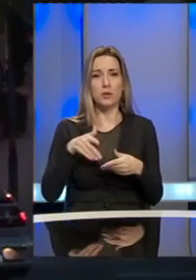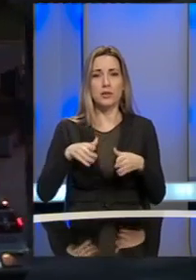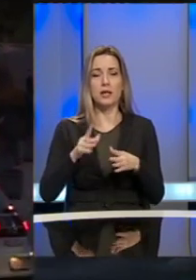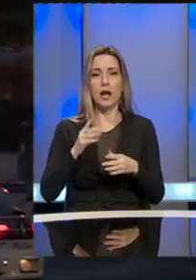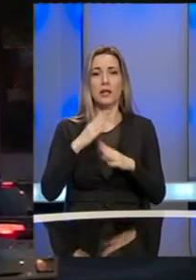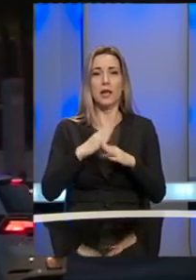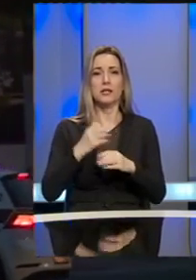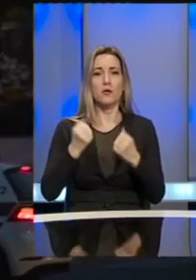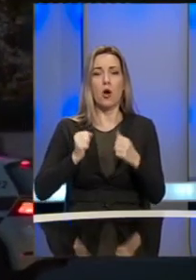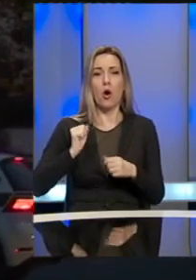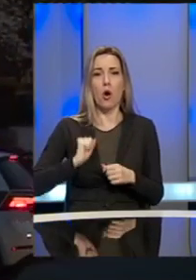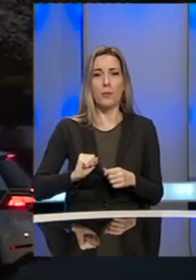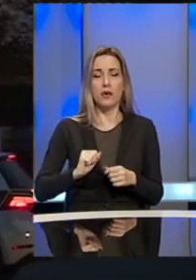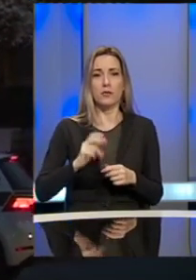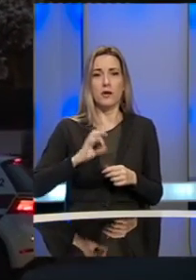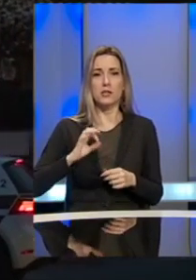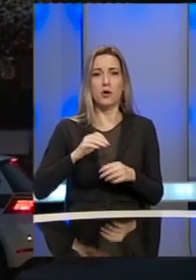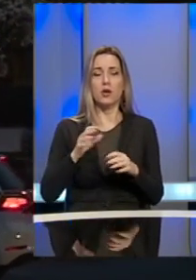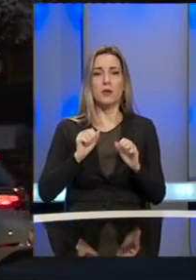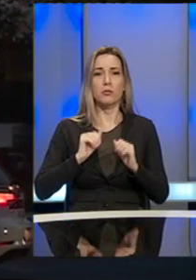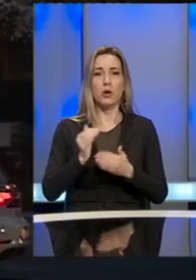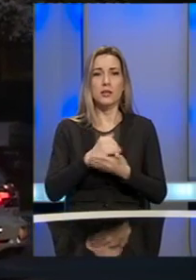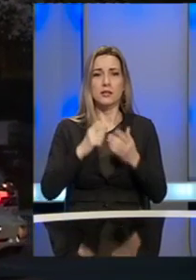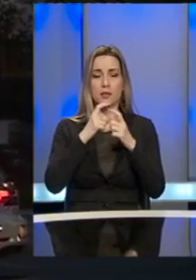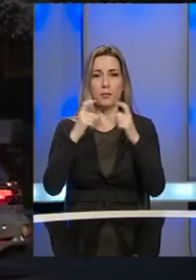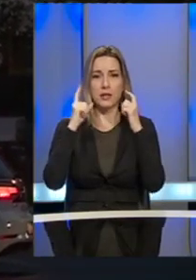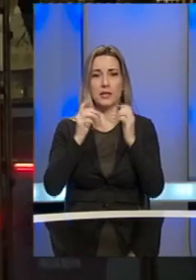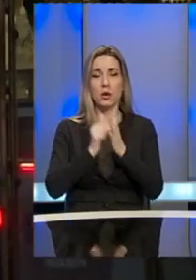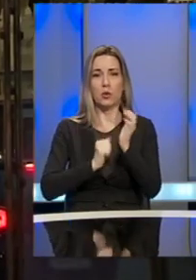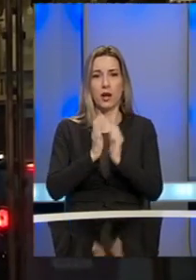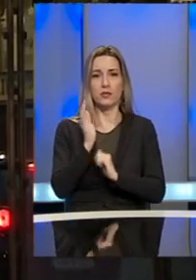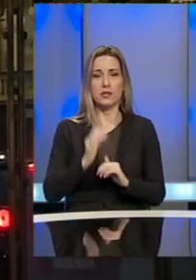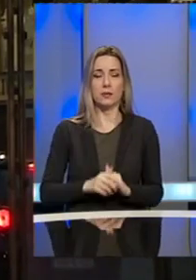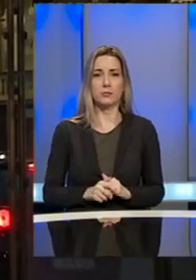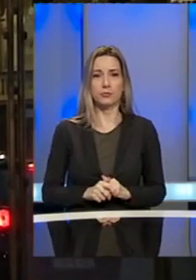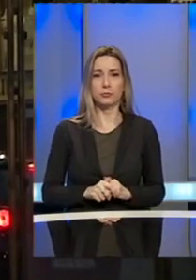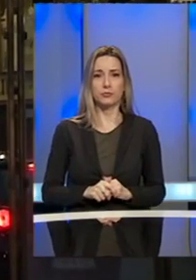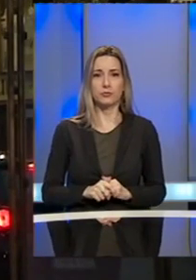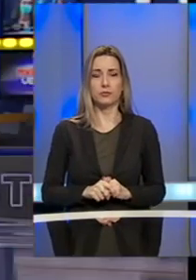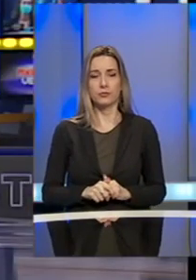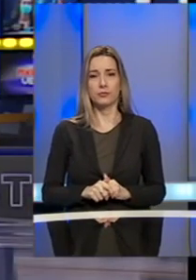taksi vozača obavezno je korištenje zaštitne maske i rukavica.